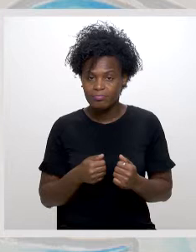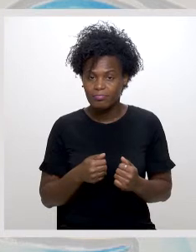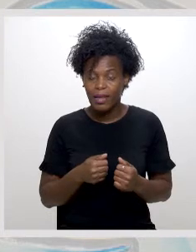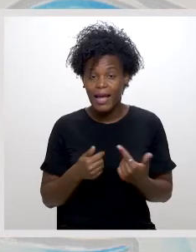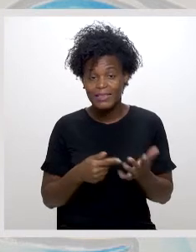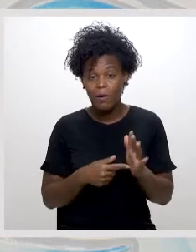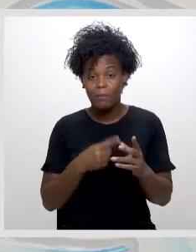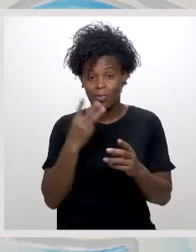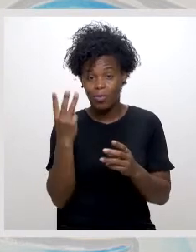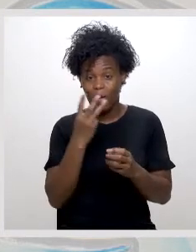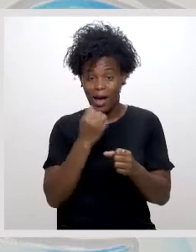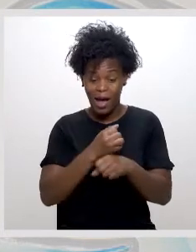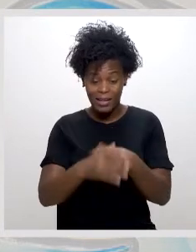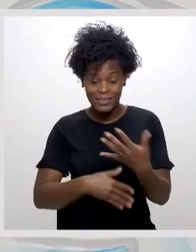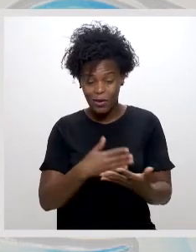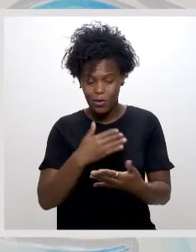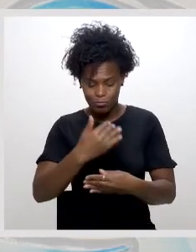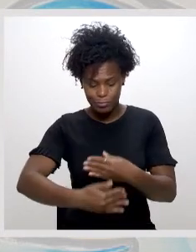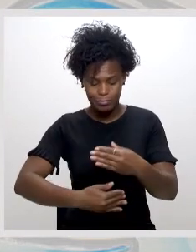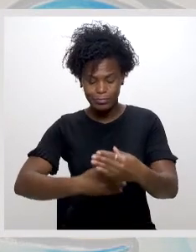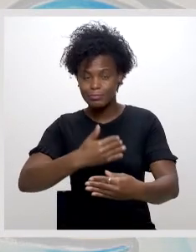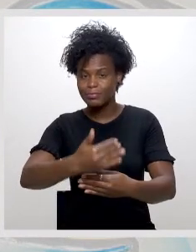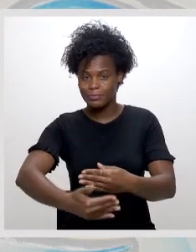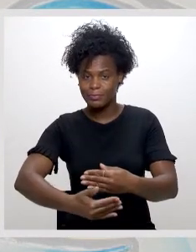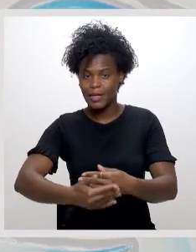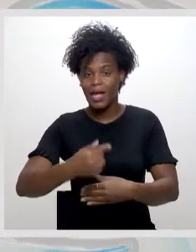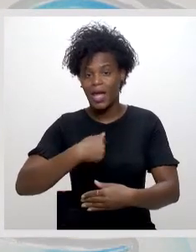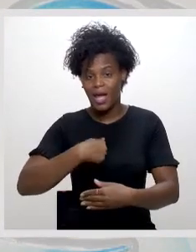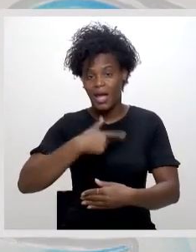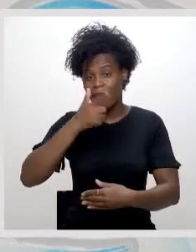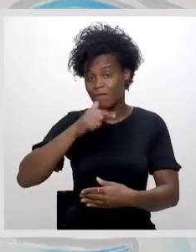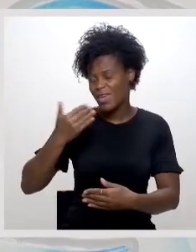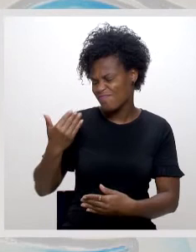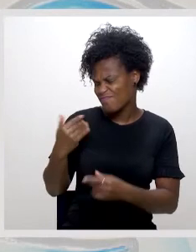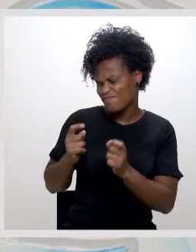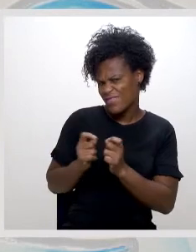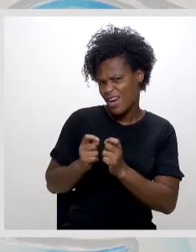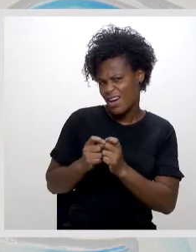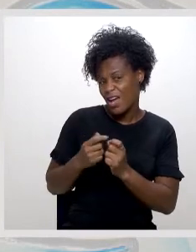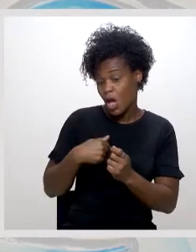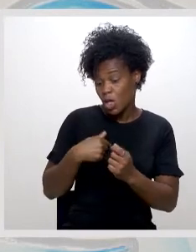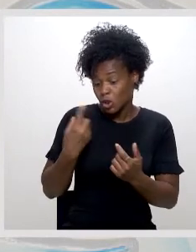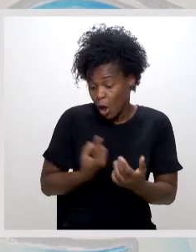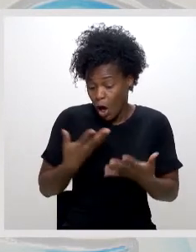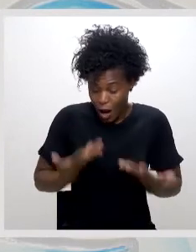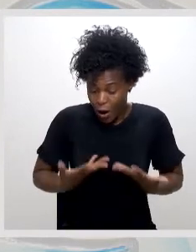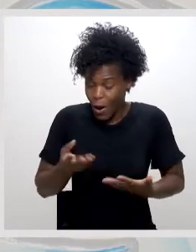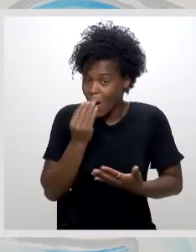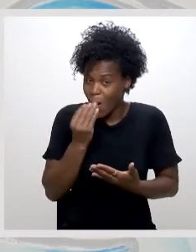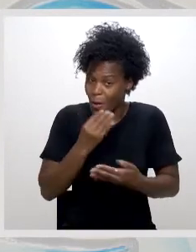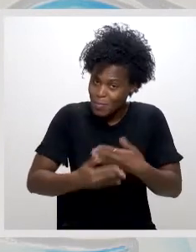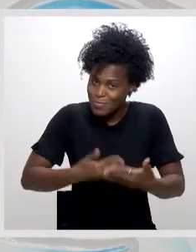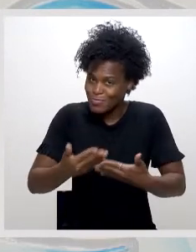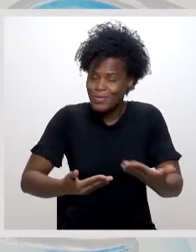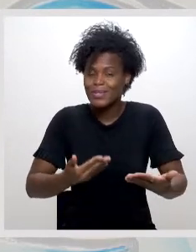trois actions se sont succédées. J'ai pris le café, J'étais en train de manger le croissant